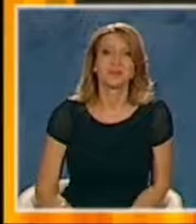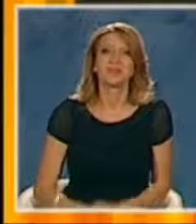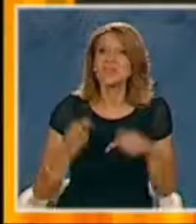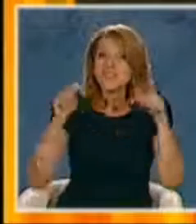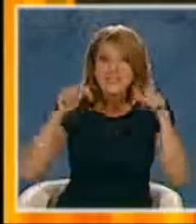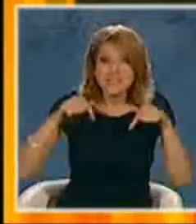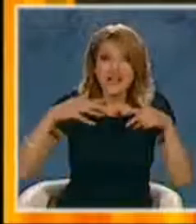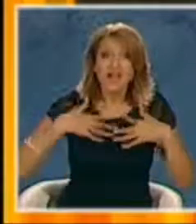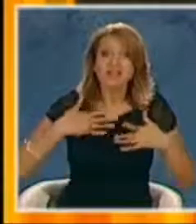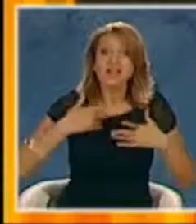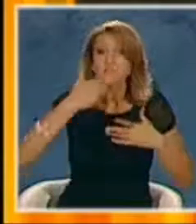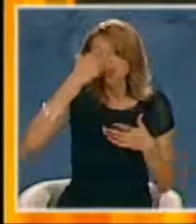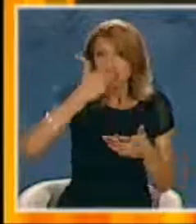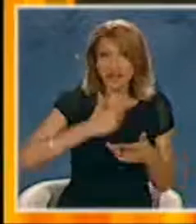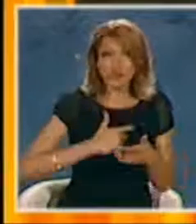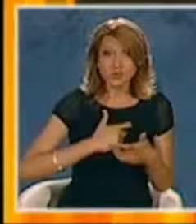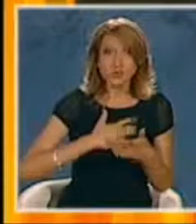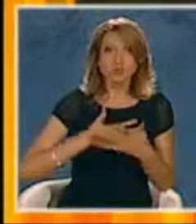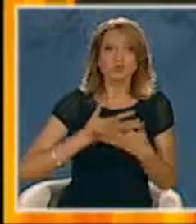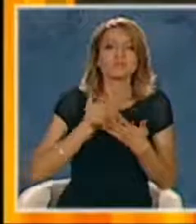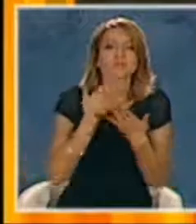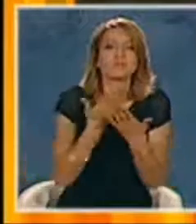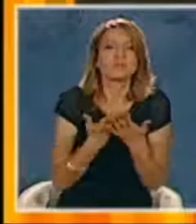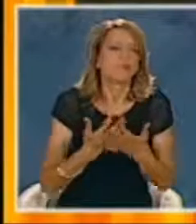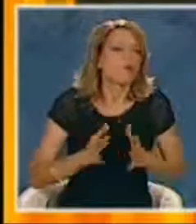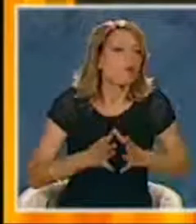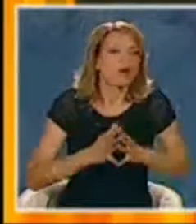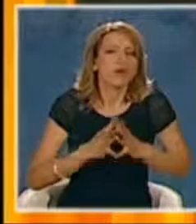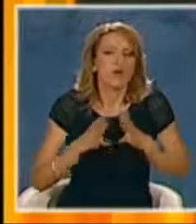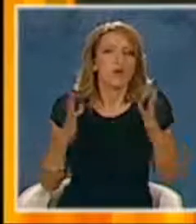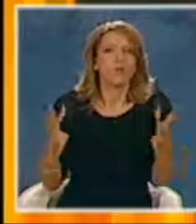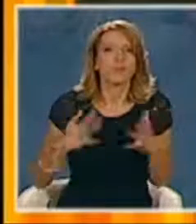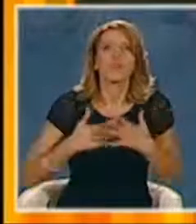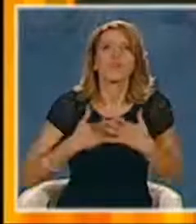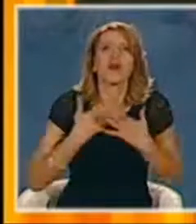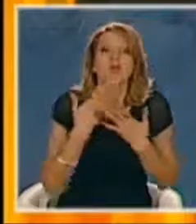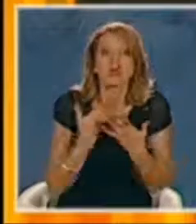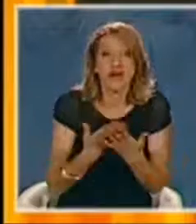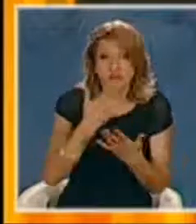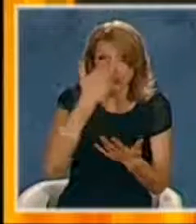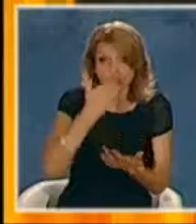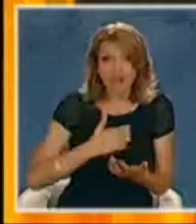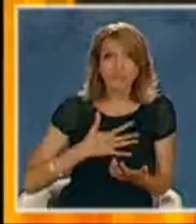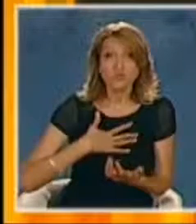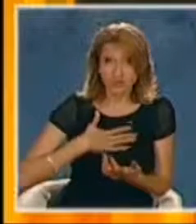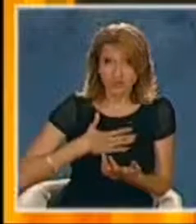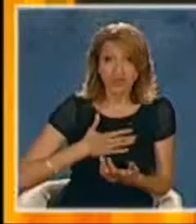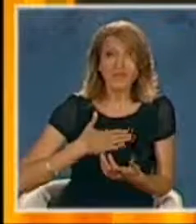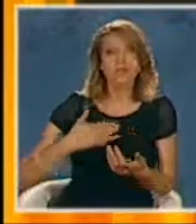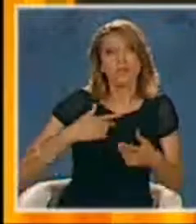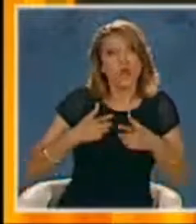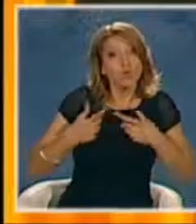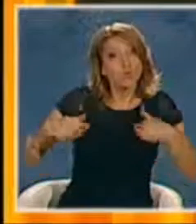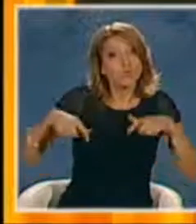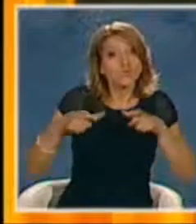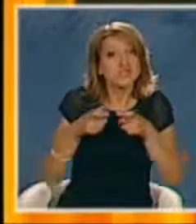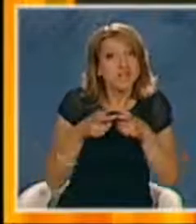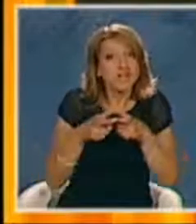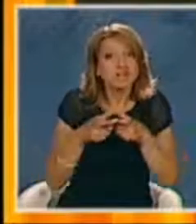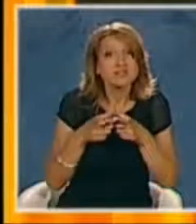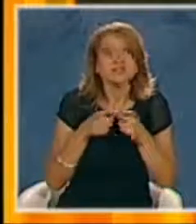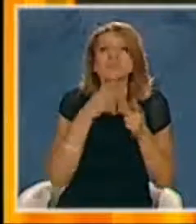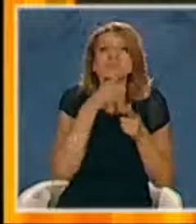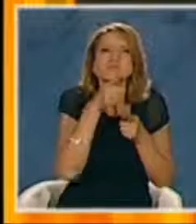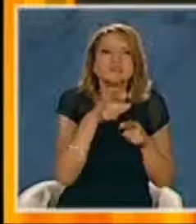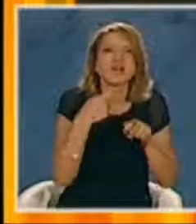Сега искам лично да изразя огромната си благодарност от мен лично и от моето семейство за